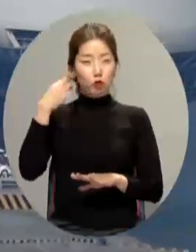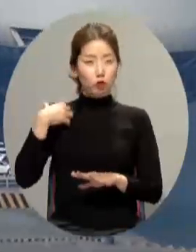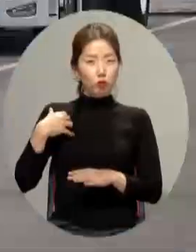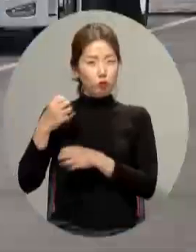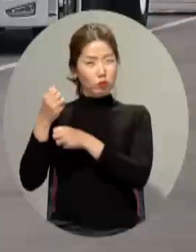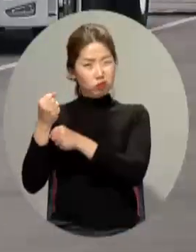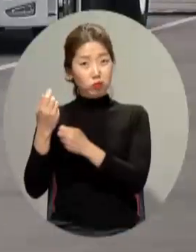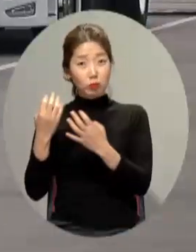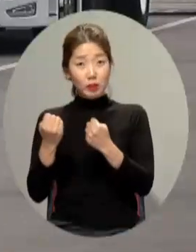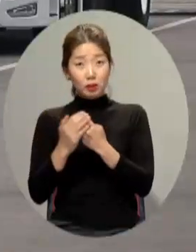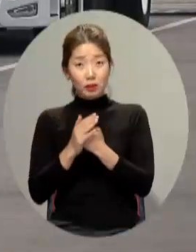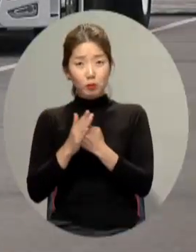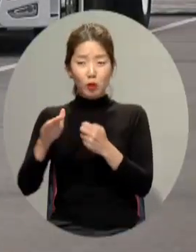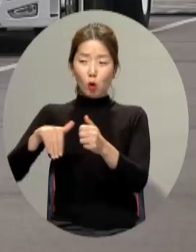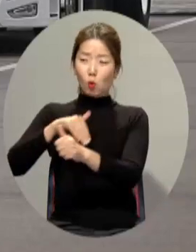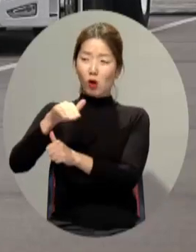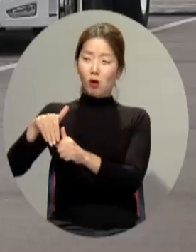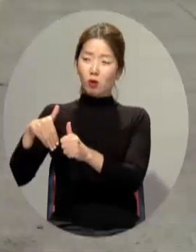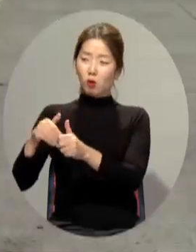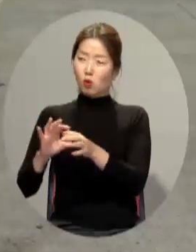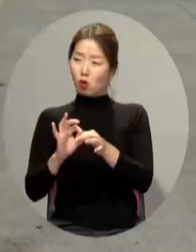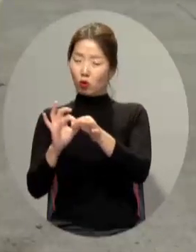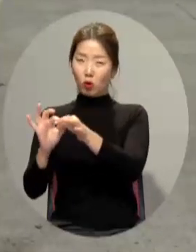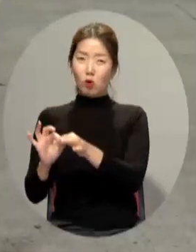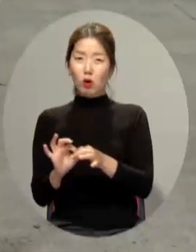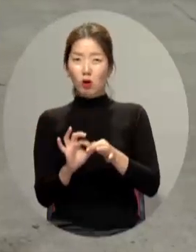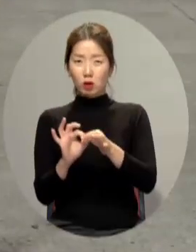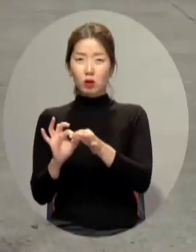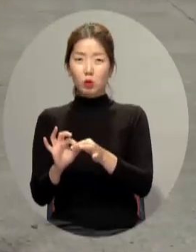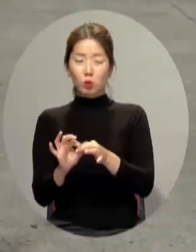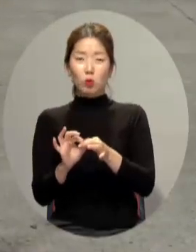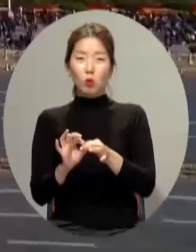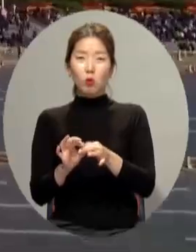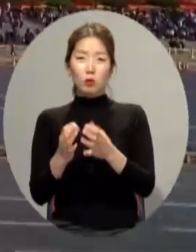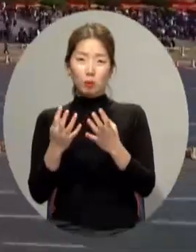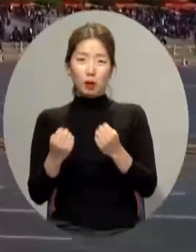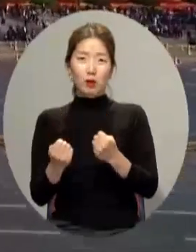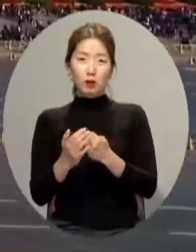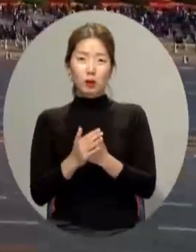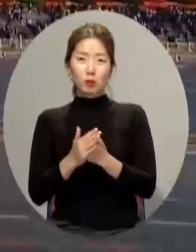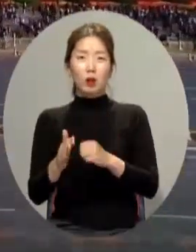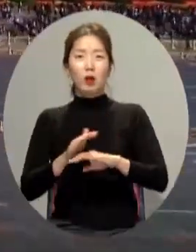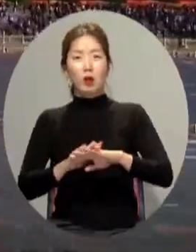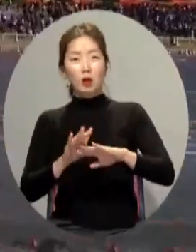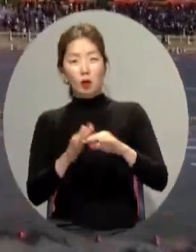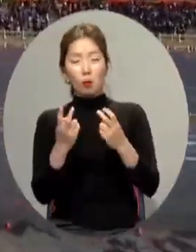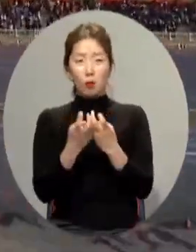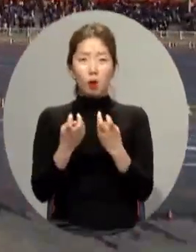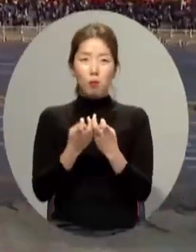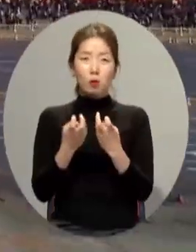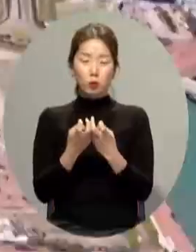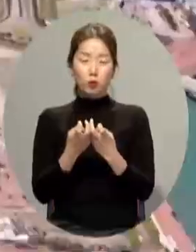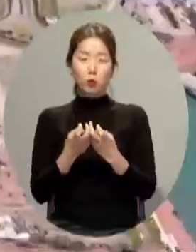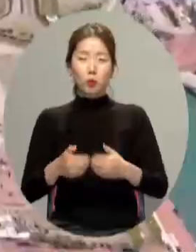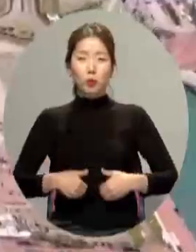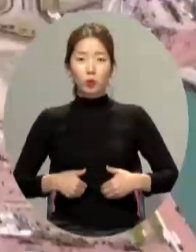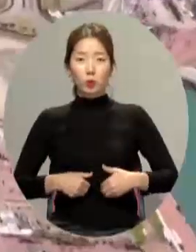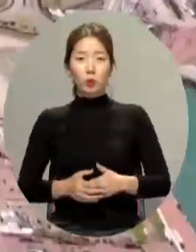높다 보니 대외 여건에 더 취약해질 수밖에 없다는 진단은 해법의 방향도 가리키고